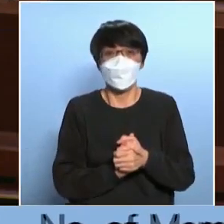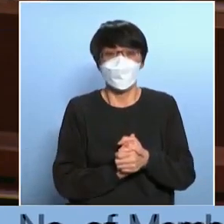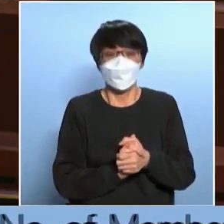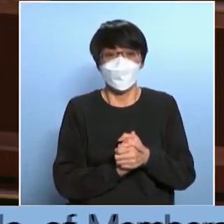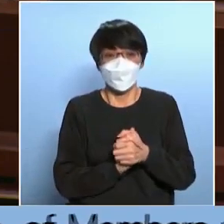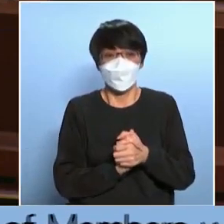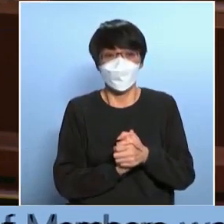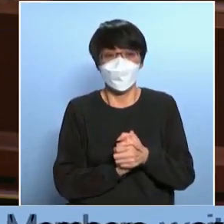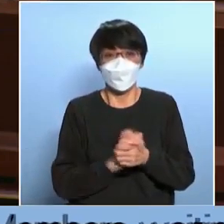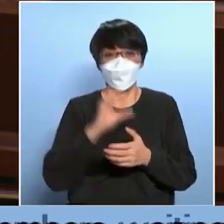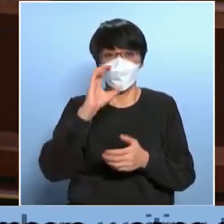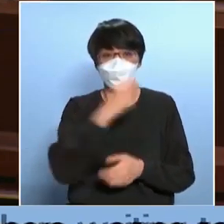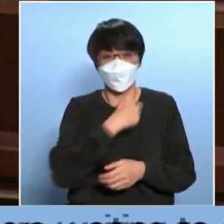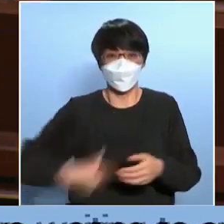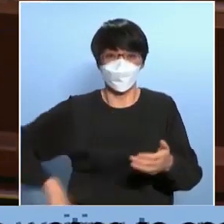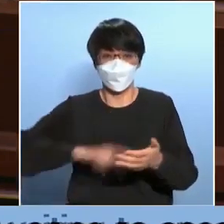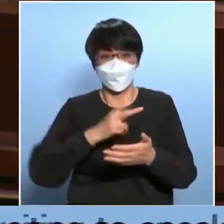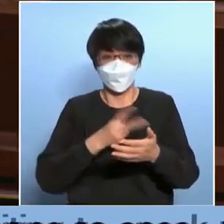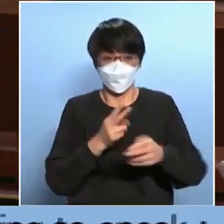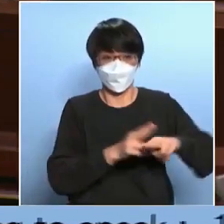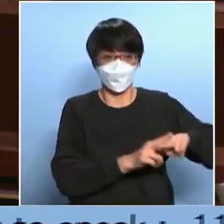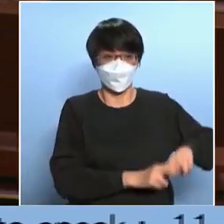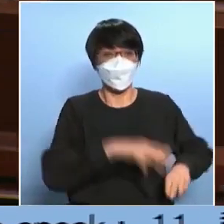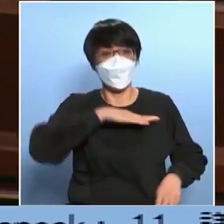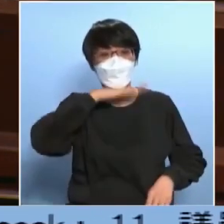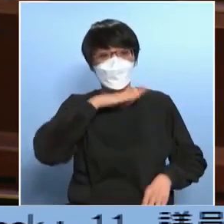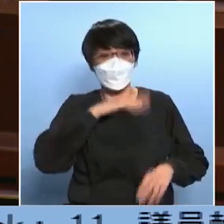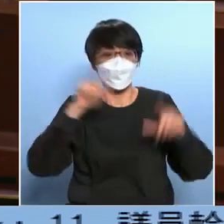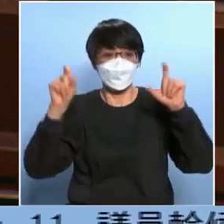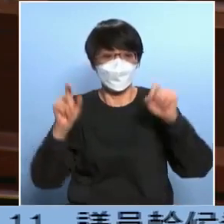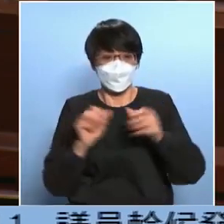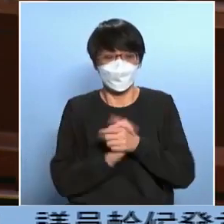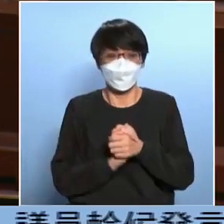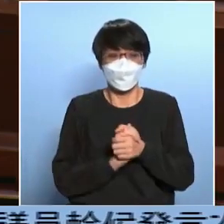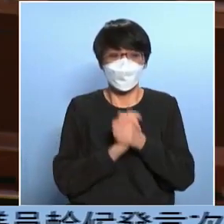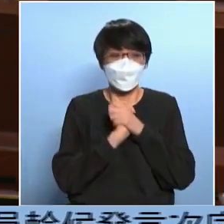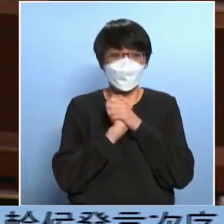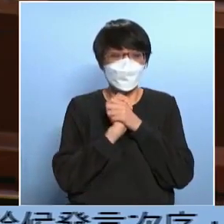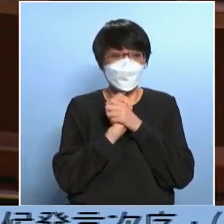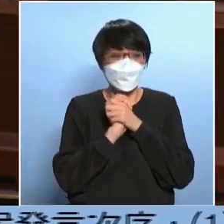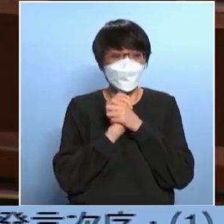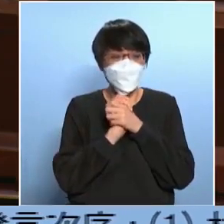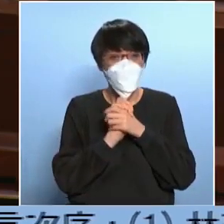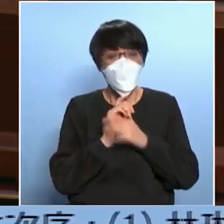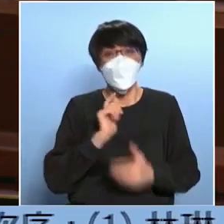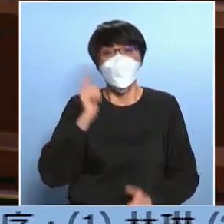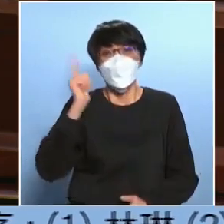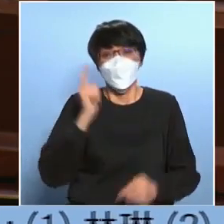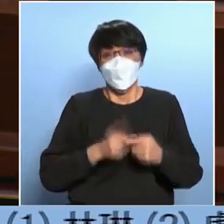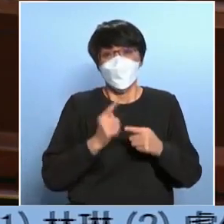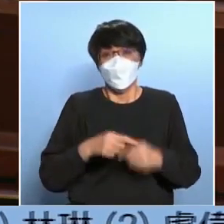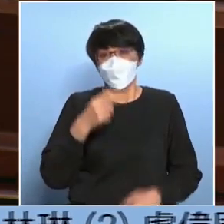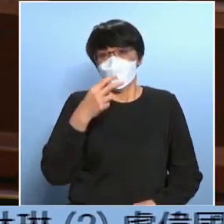是陳榮恩議員的修正案有些保留，我稍後解釋一下。的而且確牙痛是慘過大